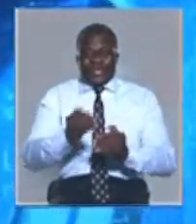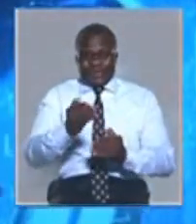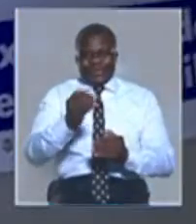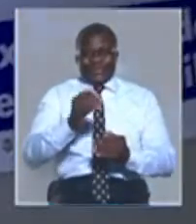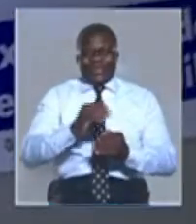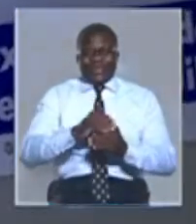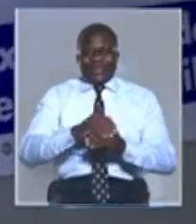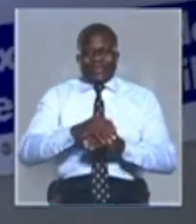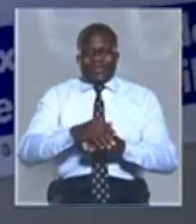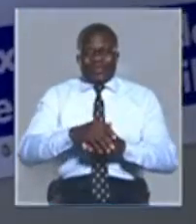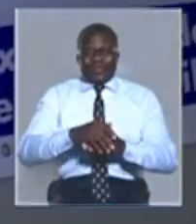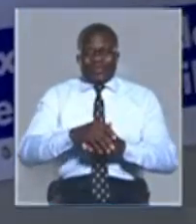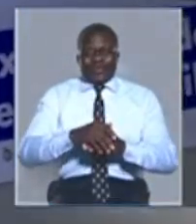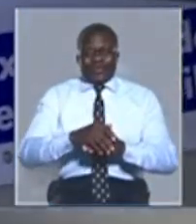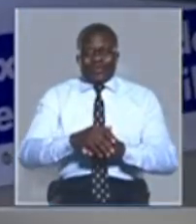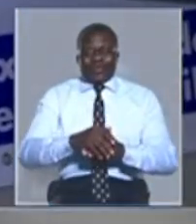Falola.